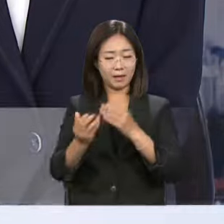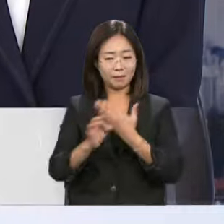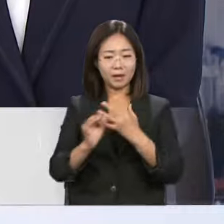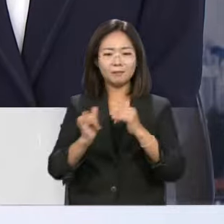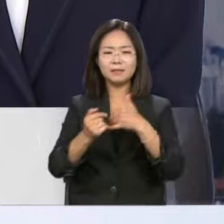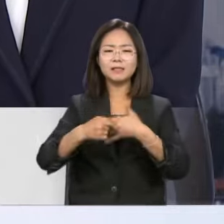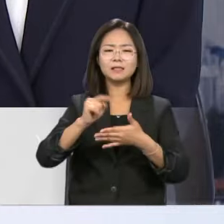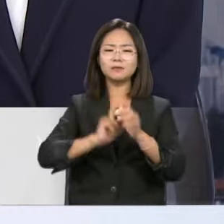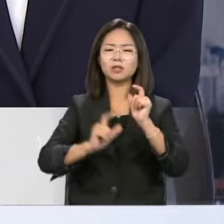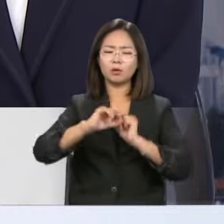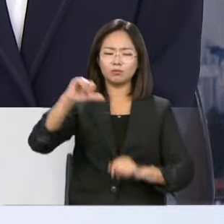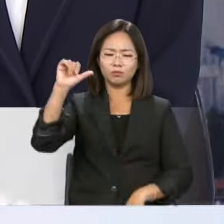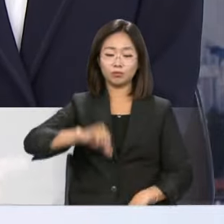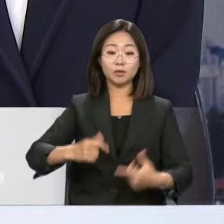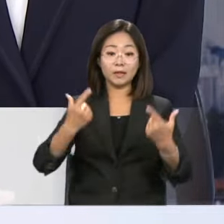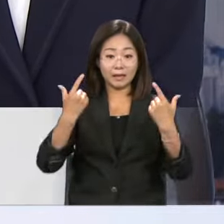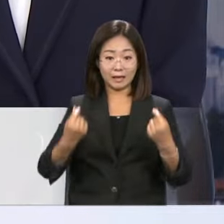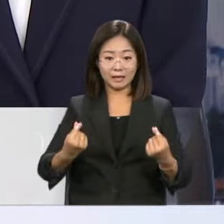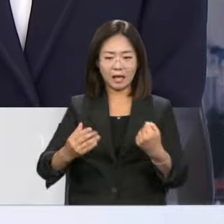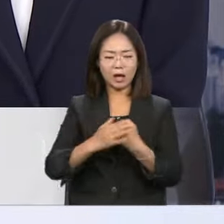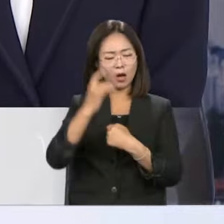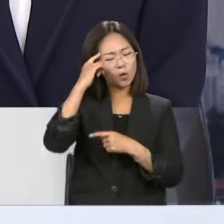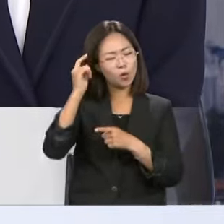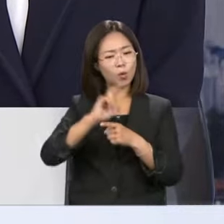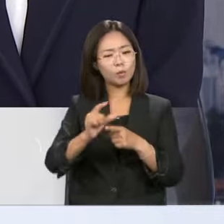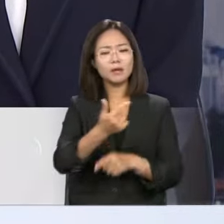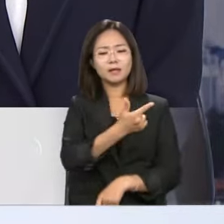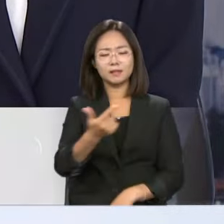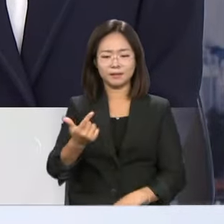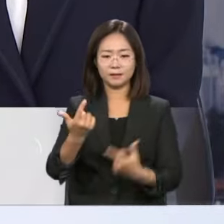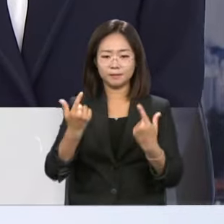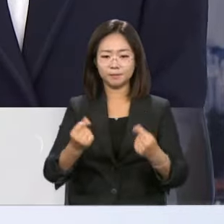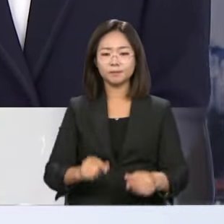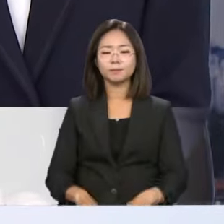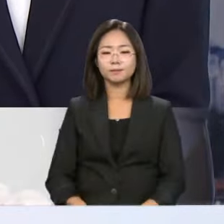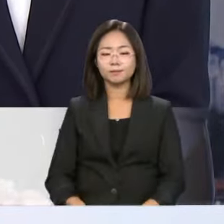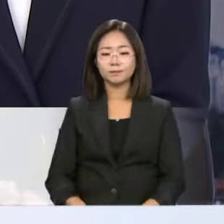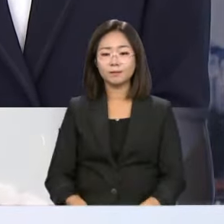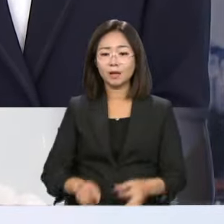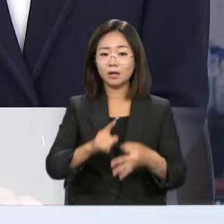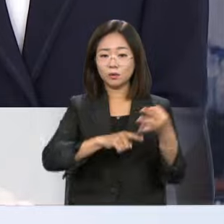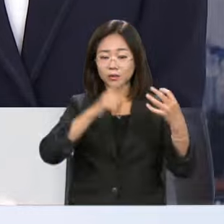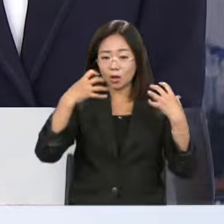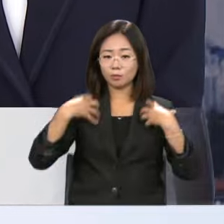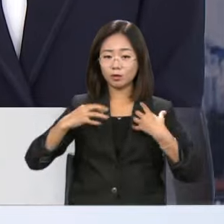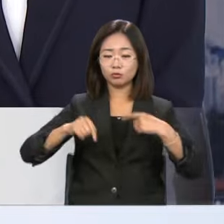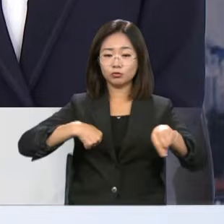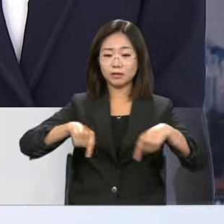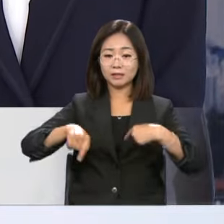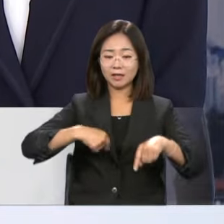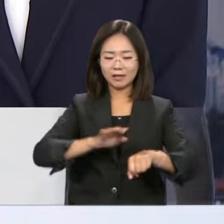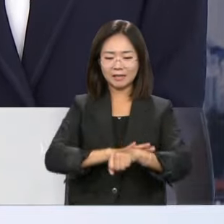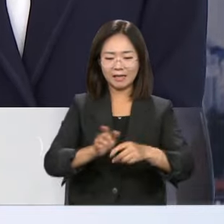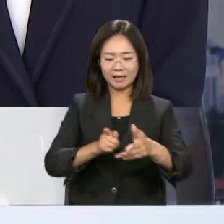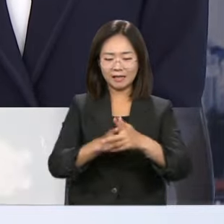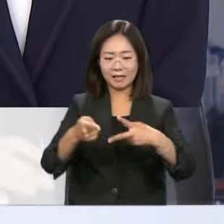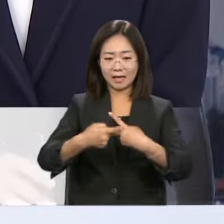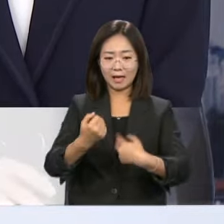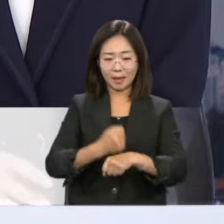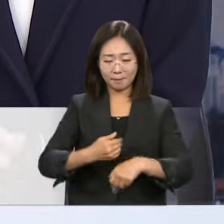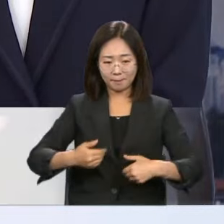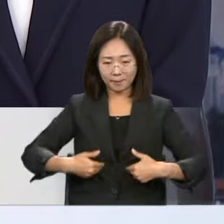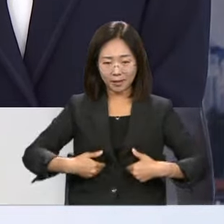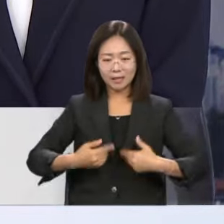민심이 더 악화될 가능성도 있어 그만큼 고민이 더 깊어지고 있는 것으로 보이는데요 윤성열 정부의 국정 기조를 잘 이해하면서도